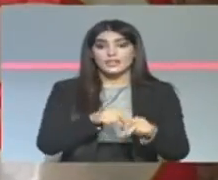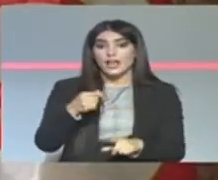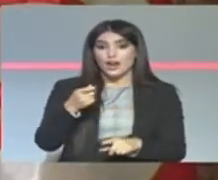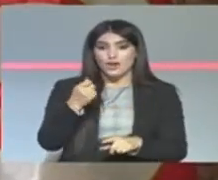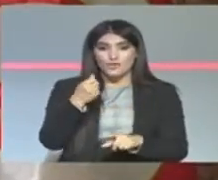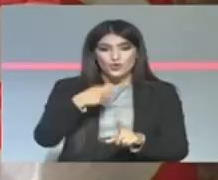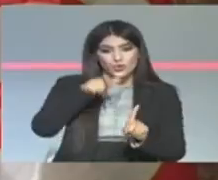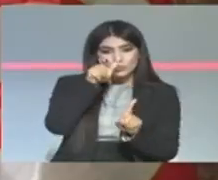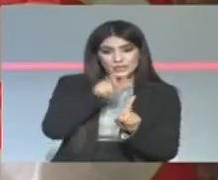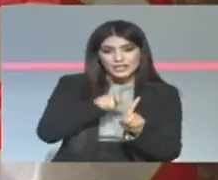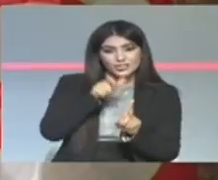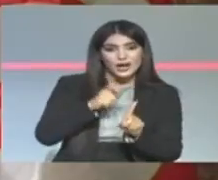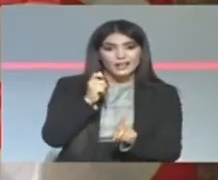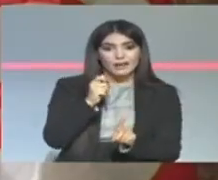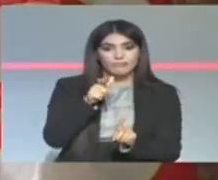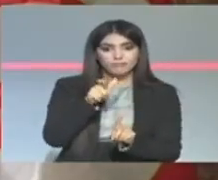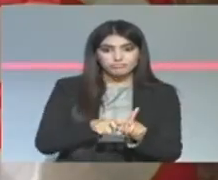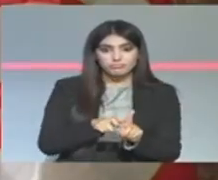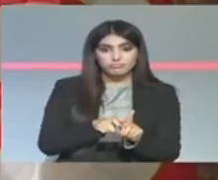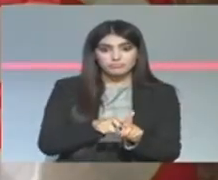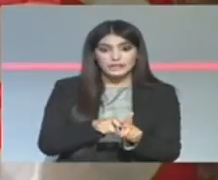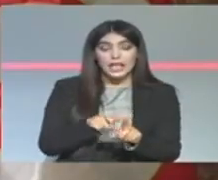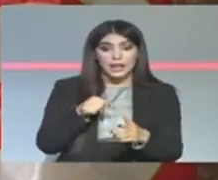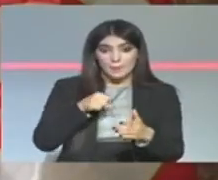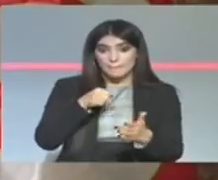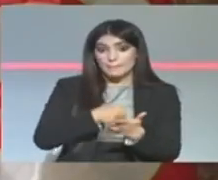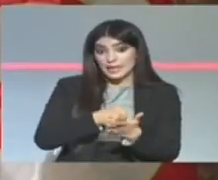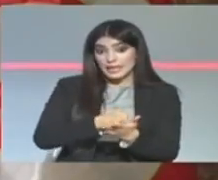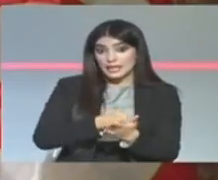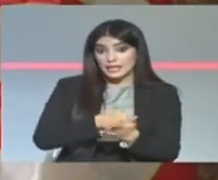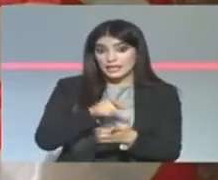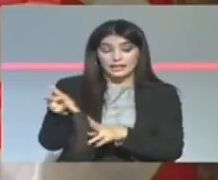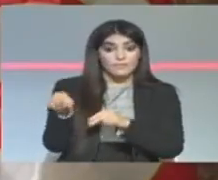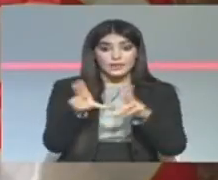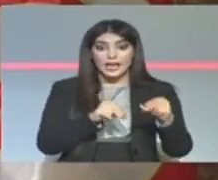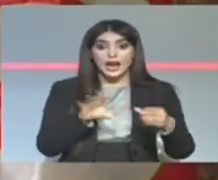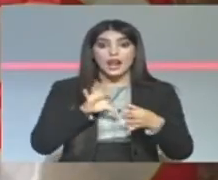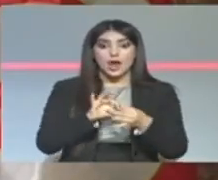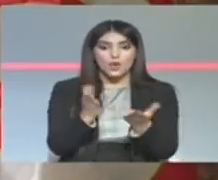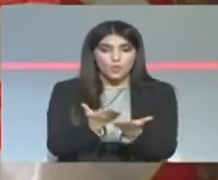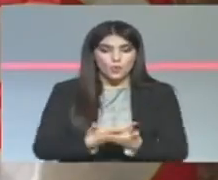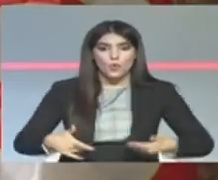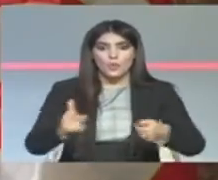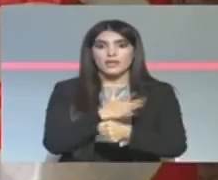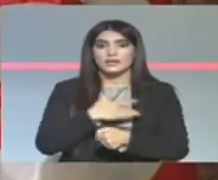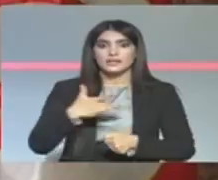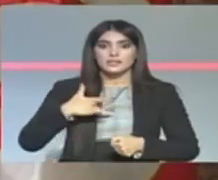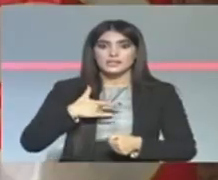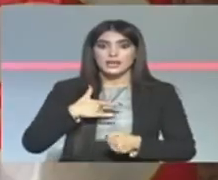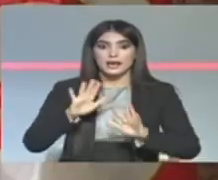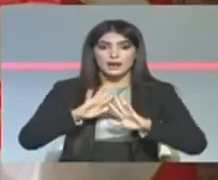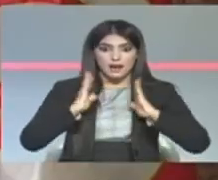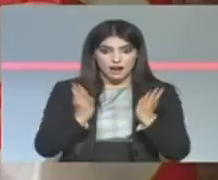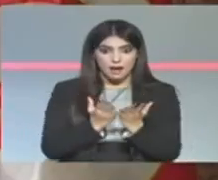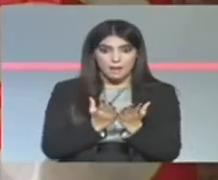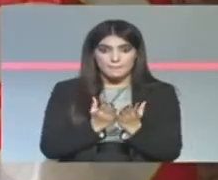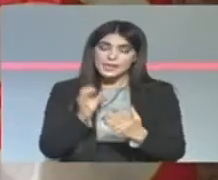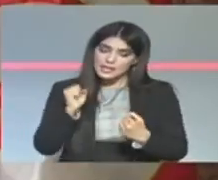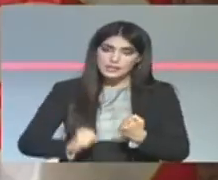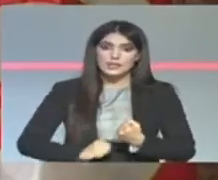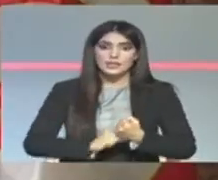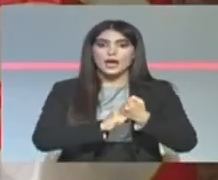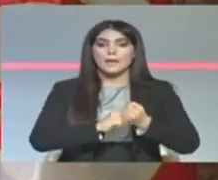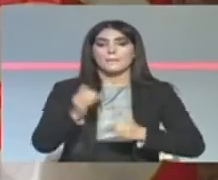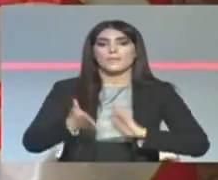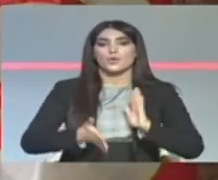المضمون وكذلك فيما يتعلق بالوضع الصحي العام في دعم المستشفيات